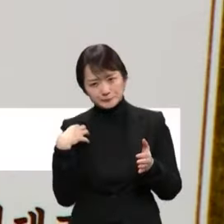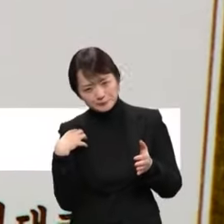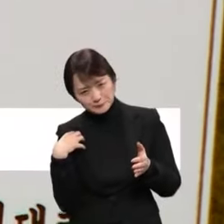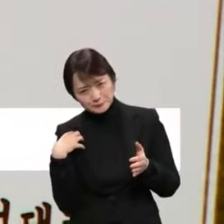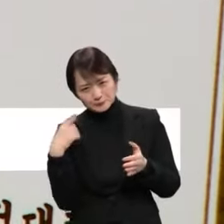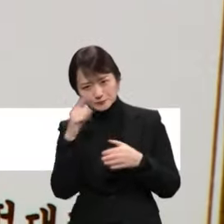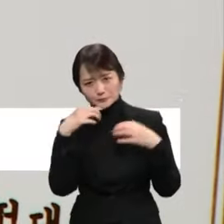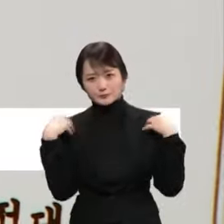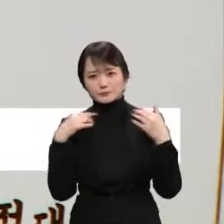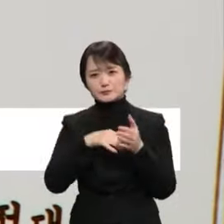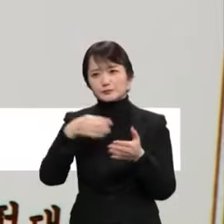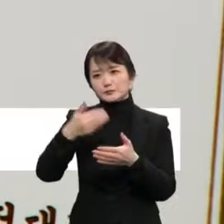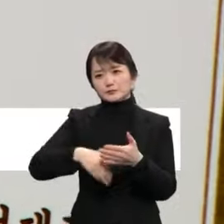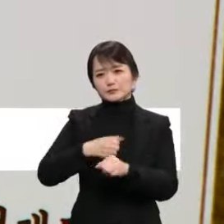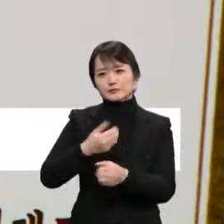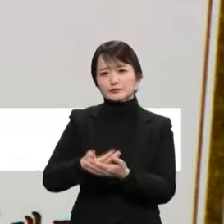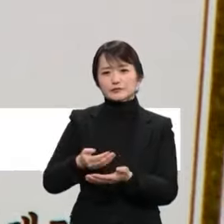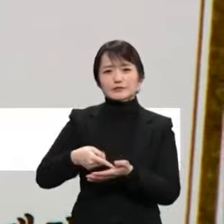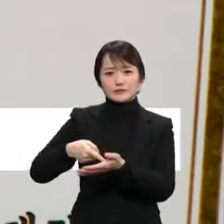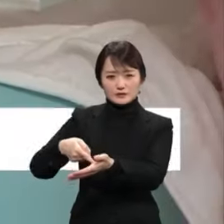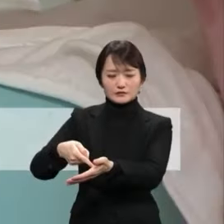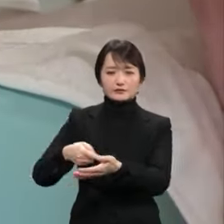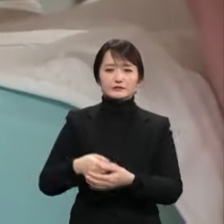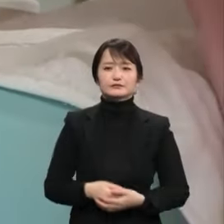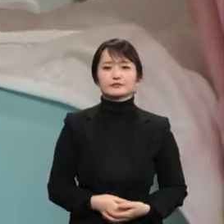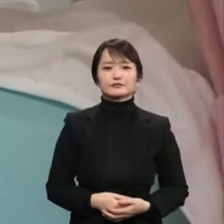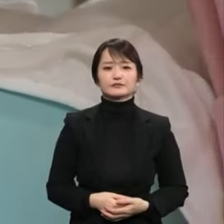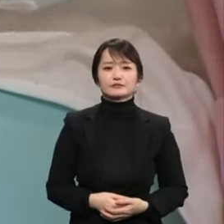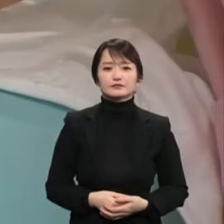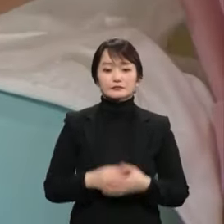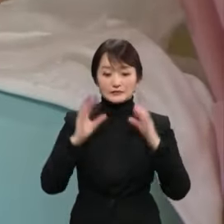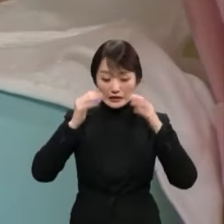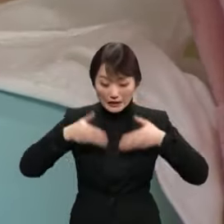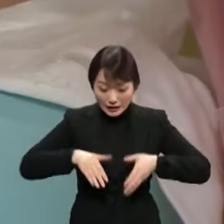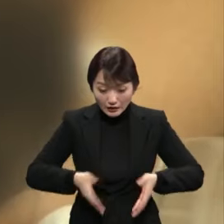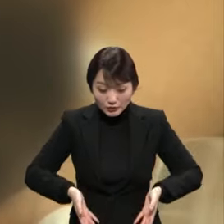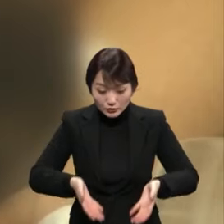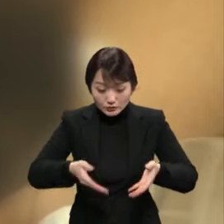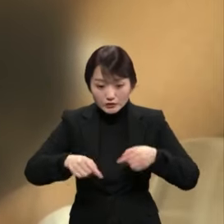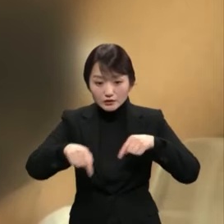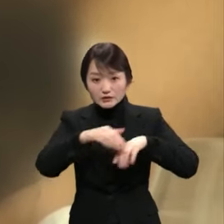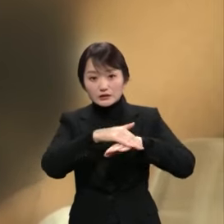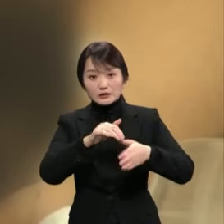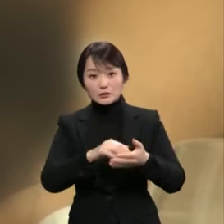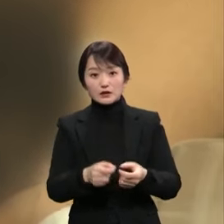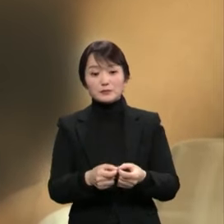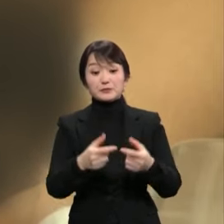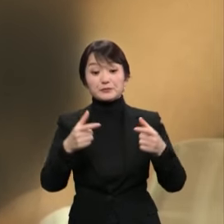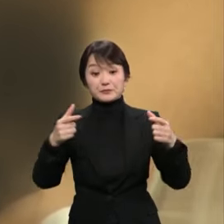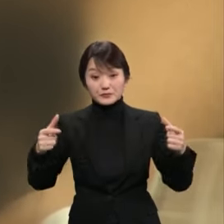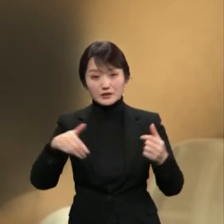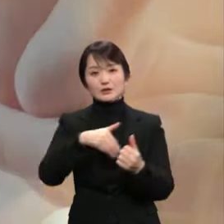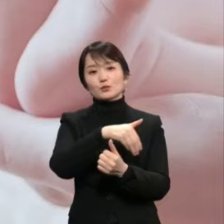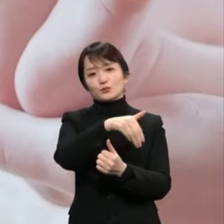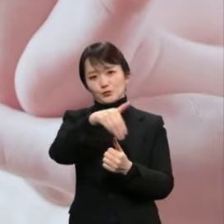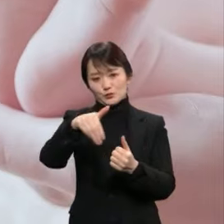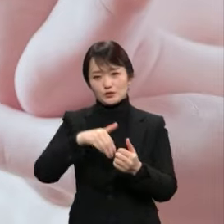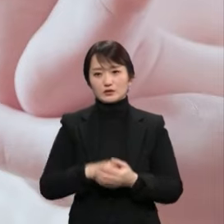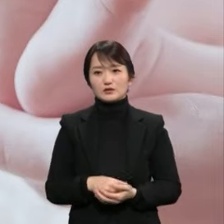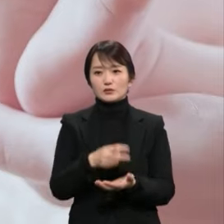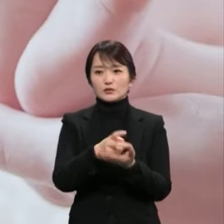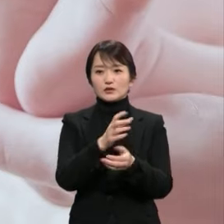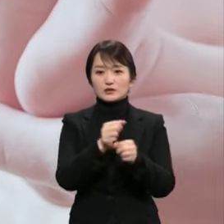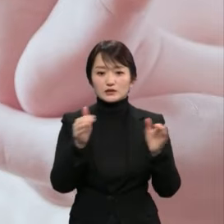정부가 면세해 달라는 제안도 나왔습니다이 같은 출산 장여 책은 점점 확산하는 분위기입니다 법정